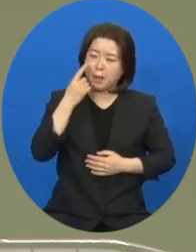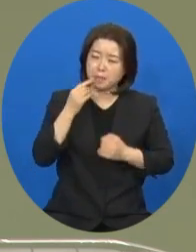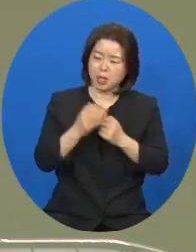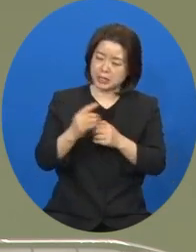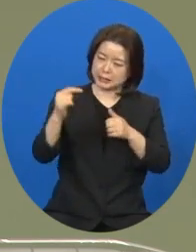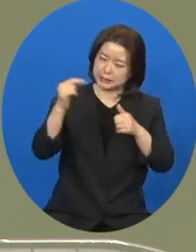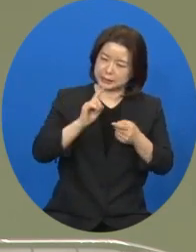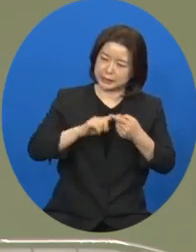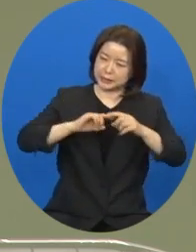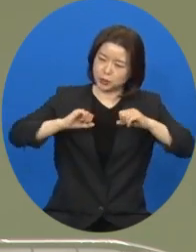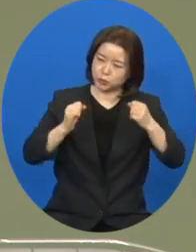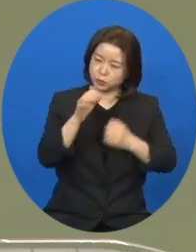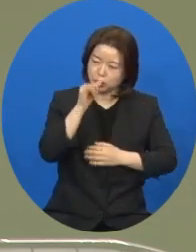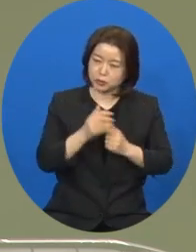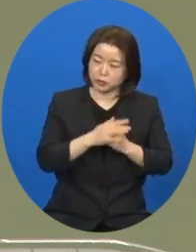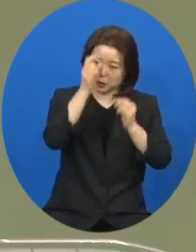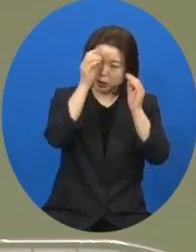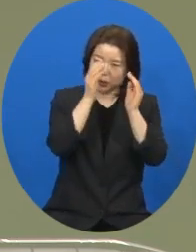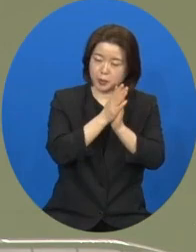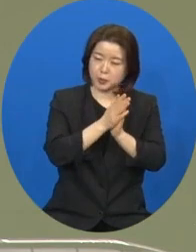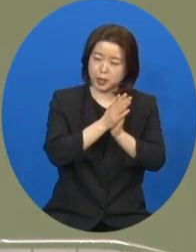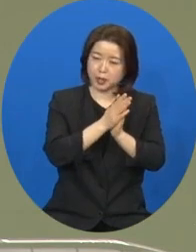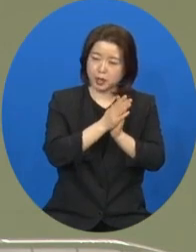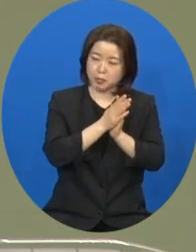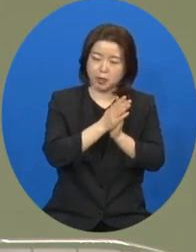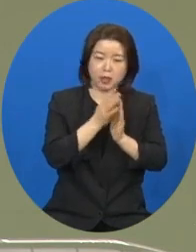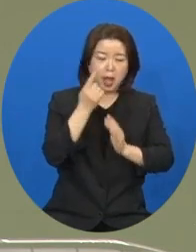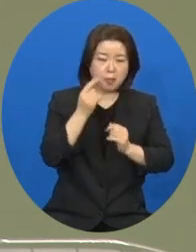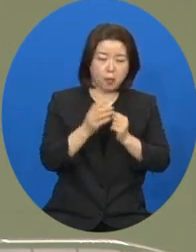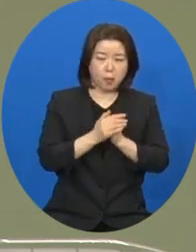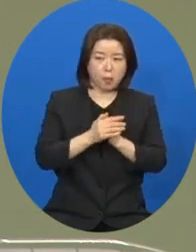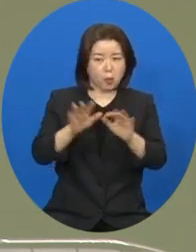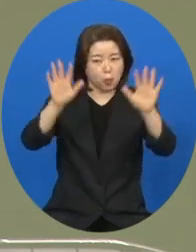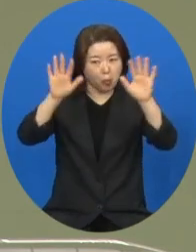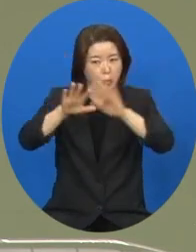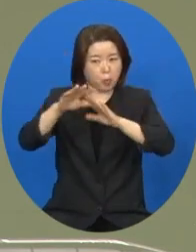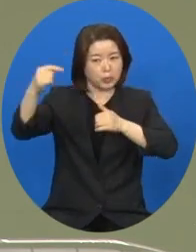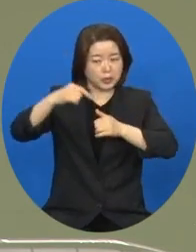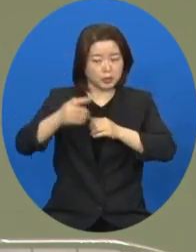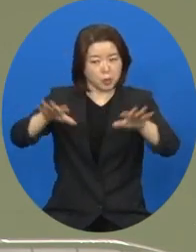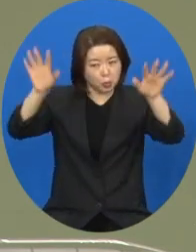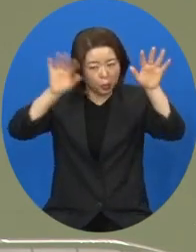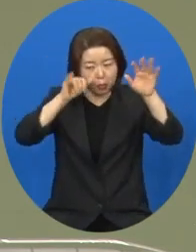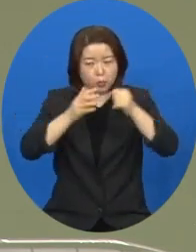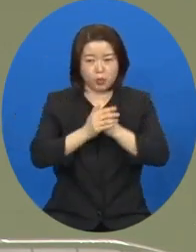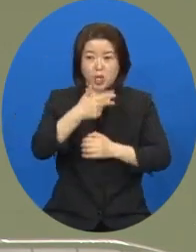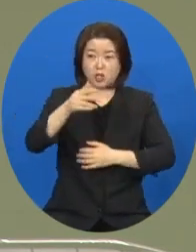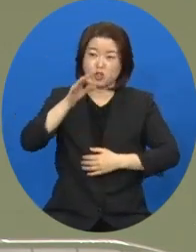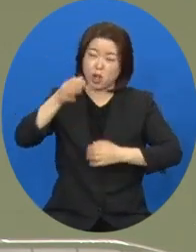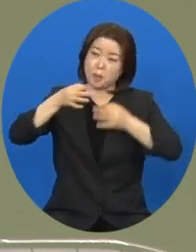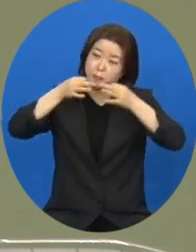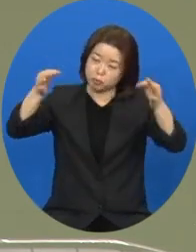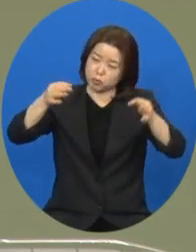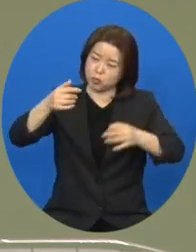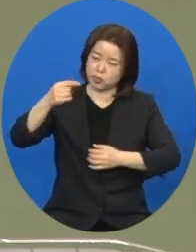해봤나? 기도하라면 기도하고 손을 들라면 손을 들고 뭐 주여 부르짖으라면